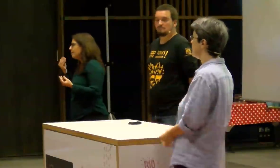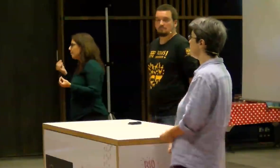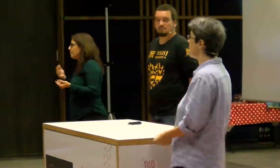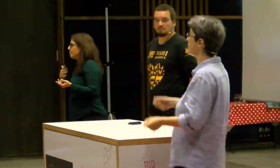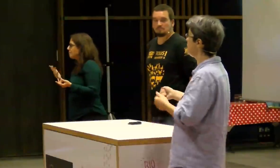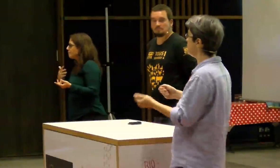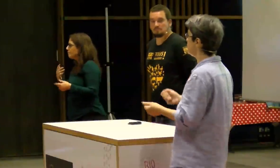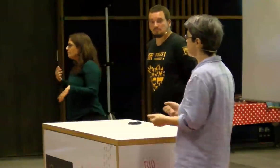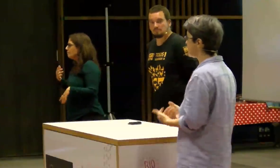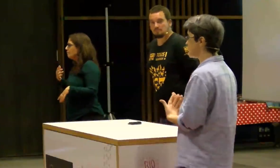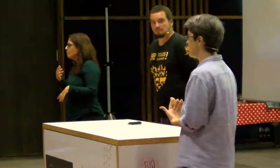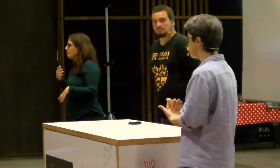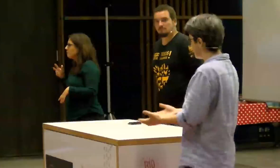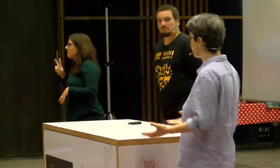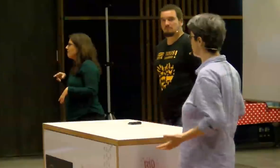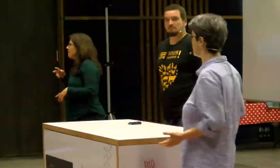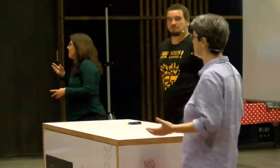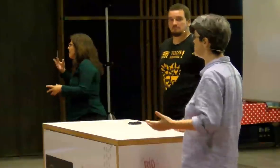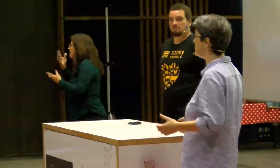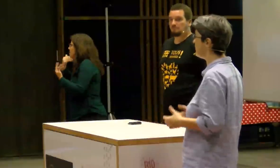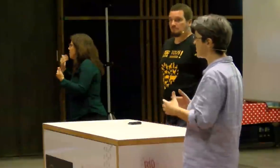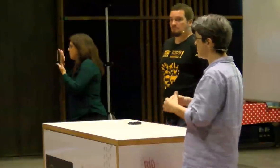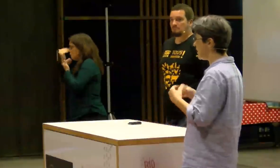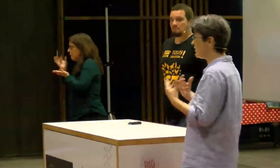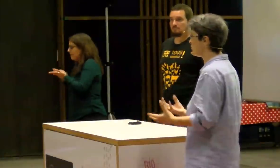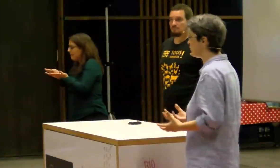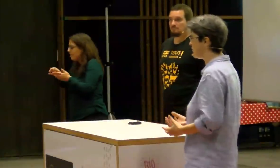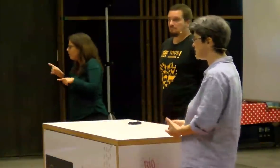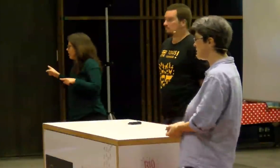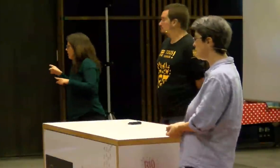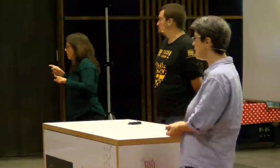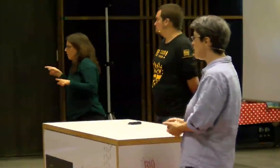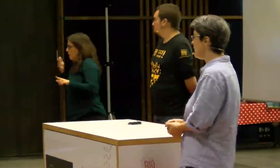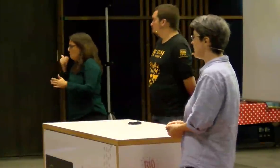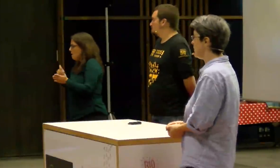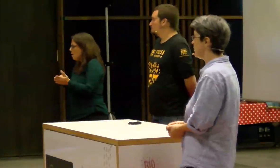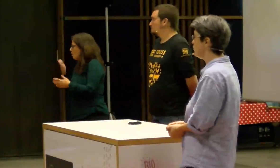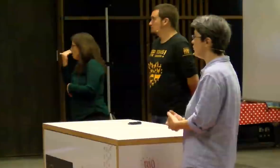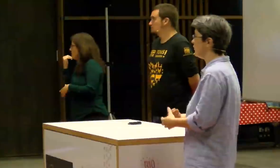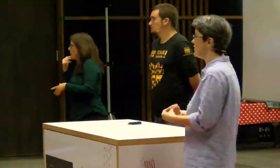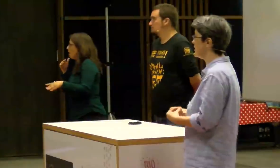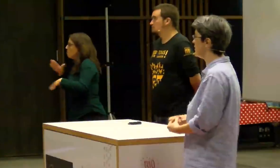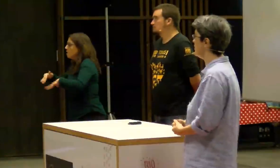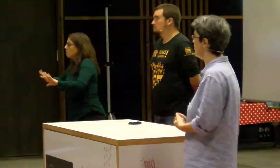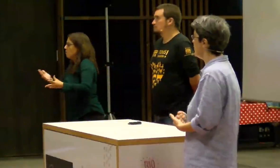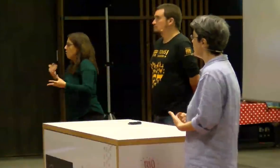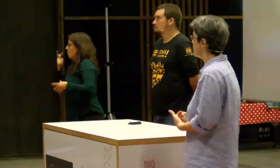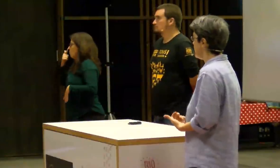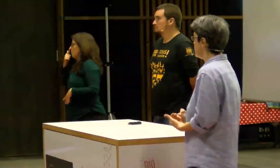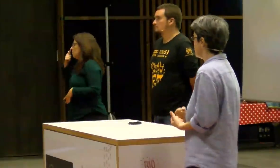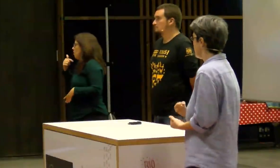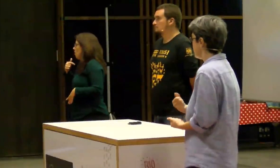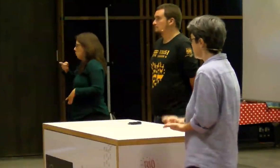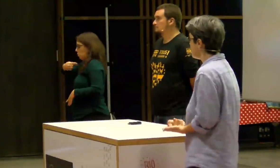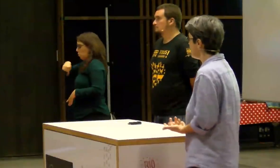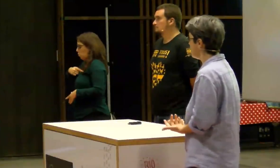disant mais regardez, c'est nous qu'on a raison, j'en sais rien, je sais pas quelle stratégie va marcher, quelles actions vont marcher. Nous, on fait